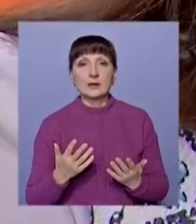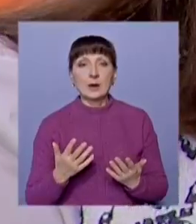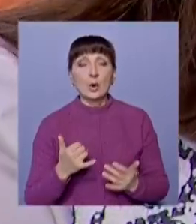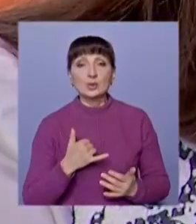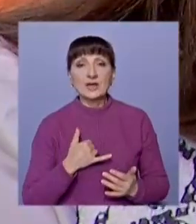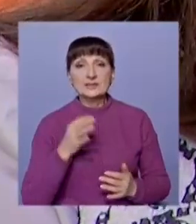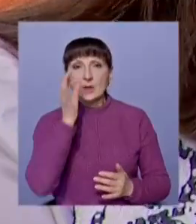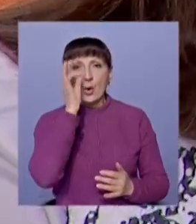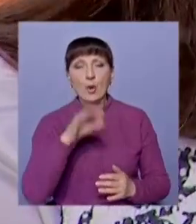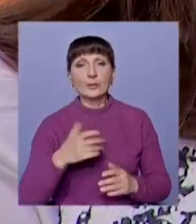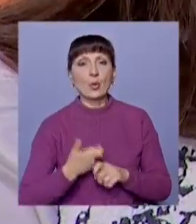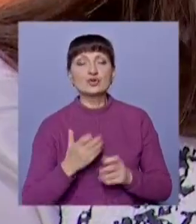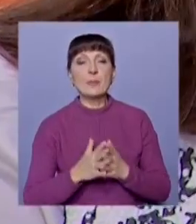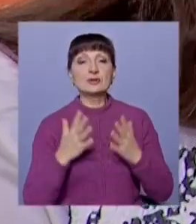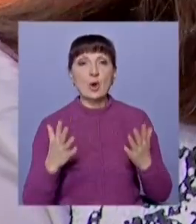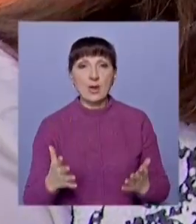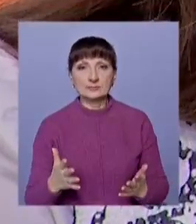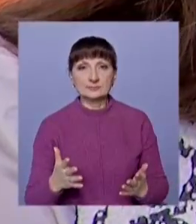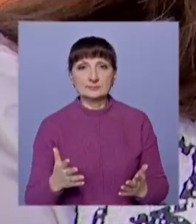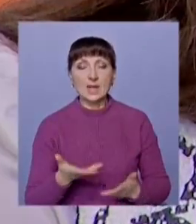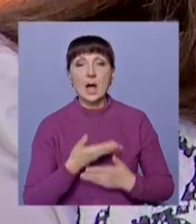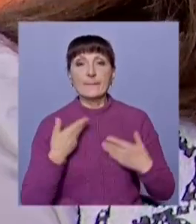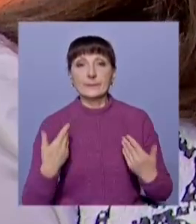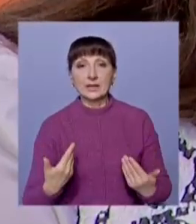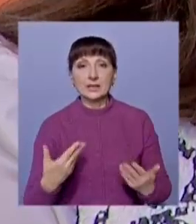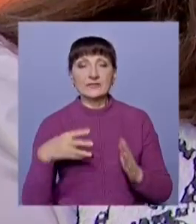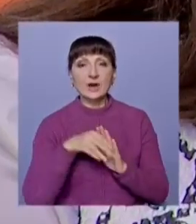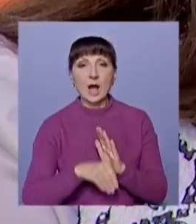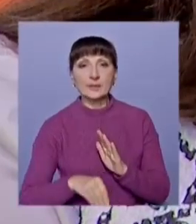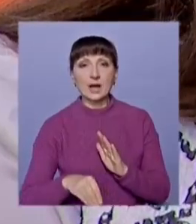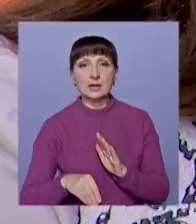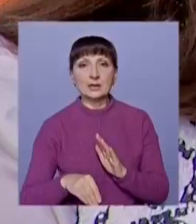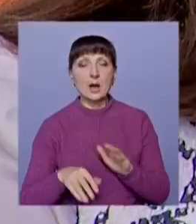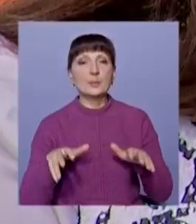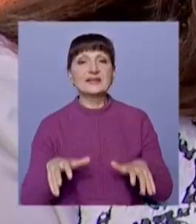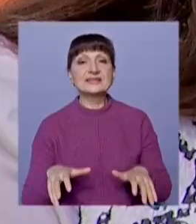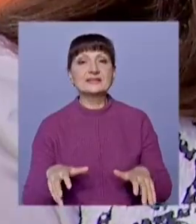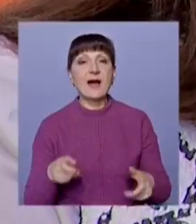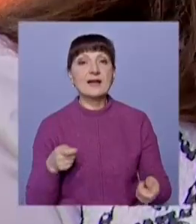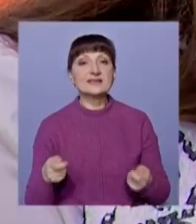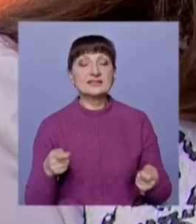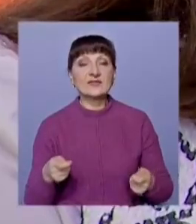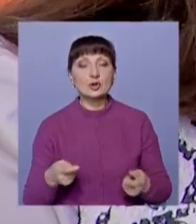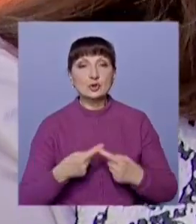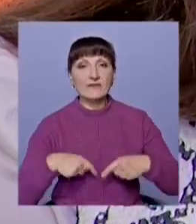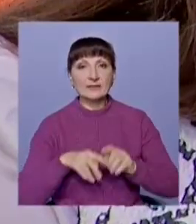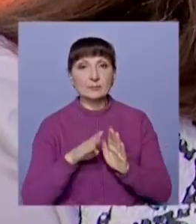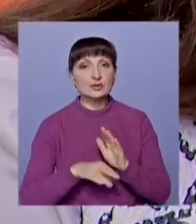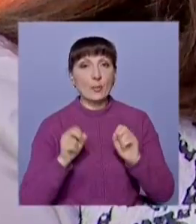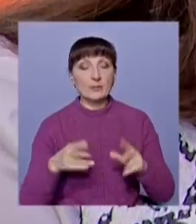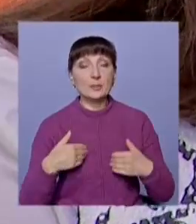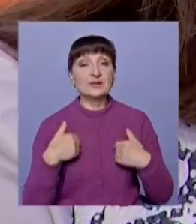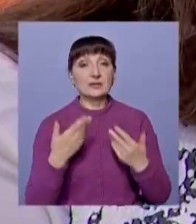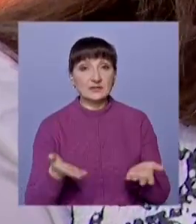нас опыт на самом деле очень большой. Да? Значит, мы и в рамках вот председательства в Совете Безопасности предлагали